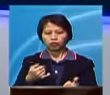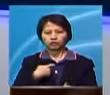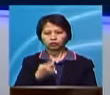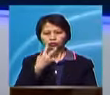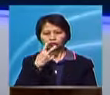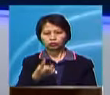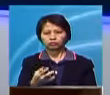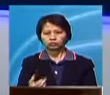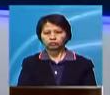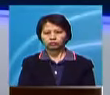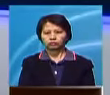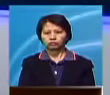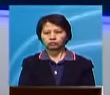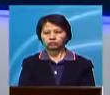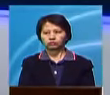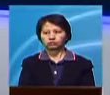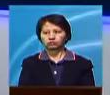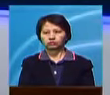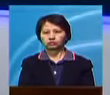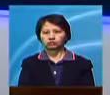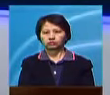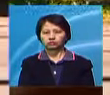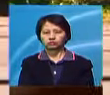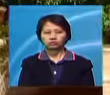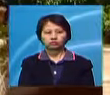saksikan bersama?